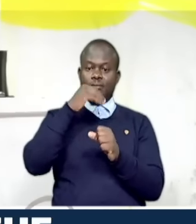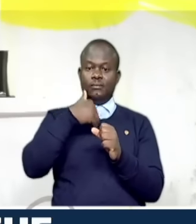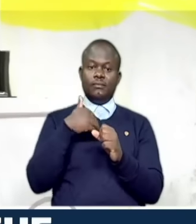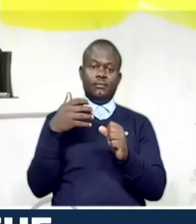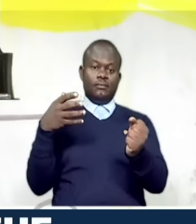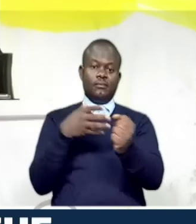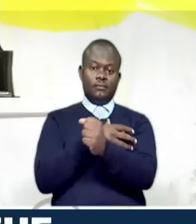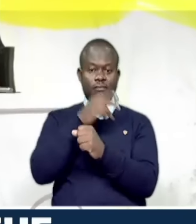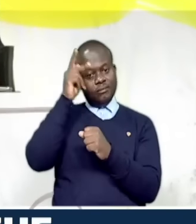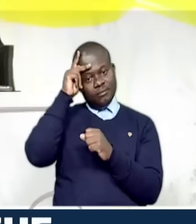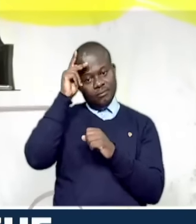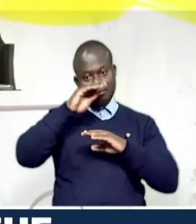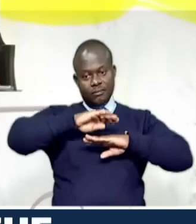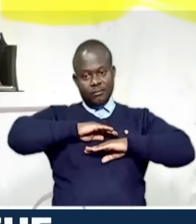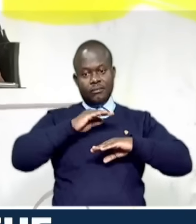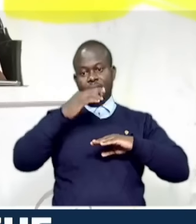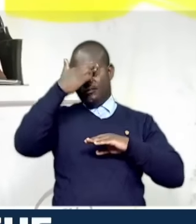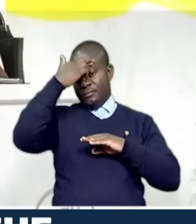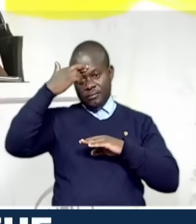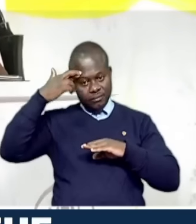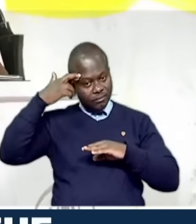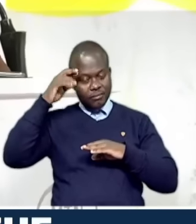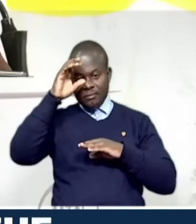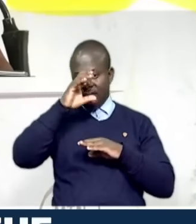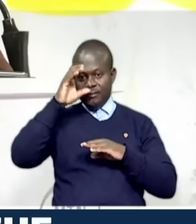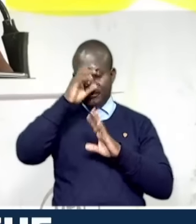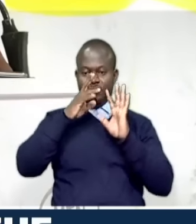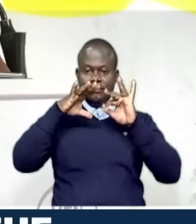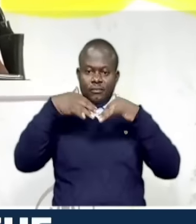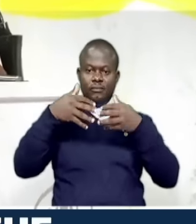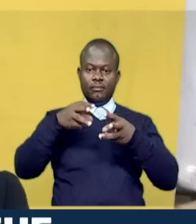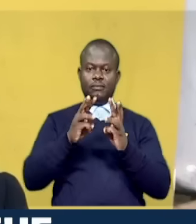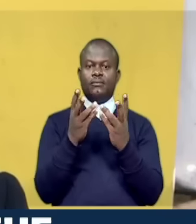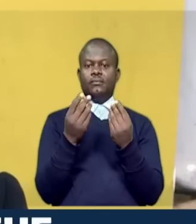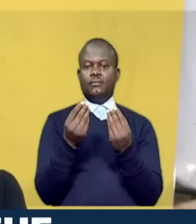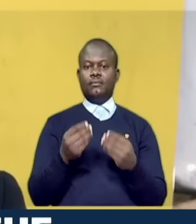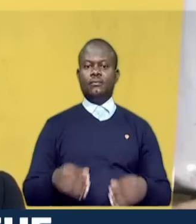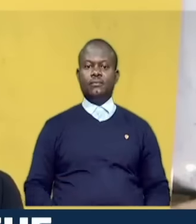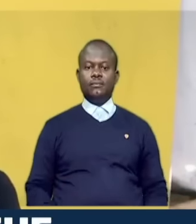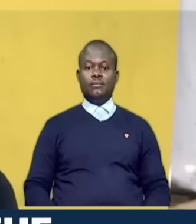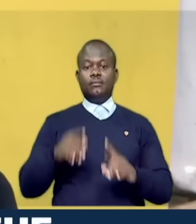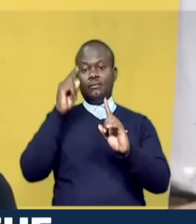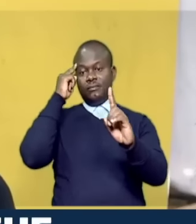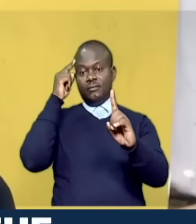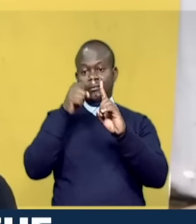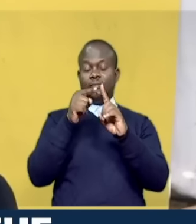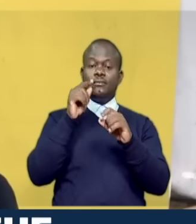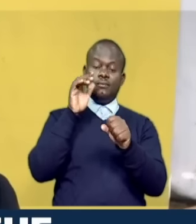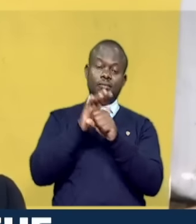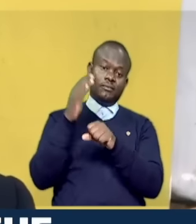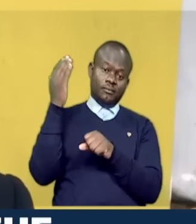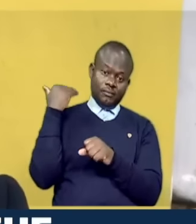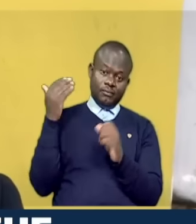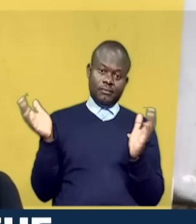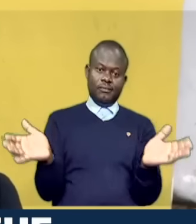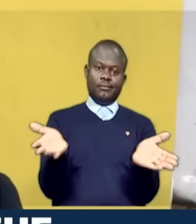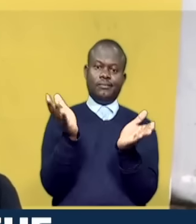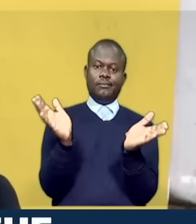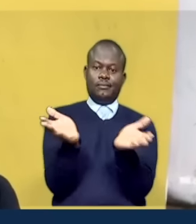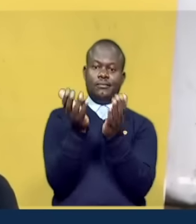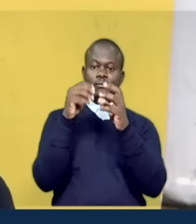amikoro n'ubumenyi bihagije ari nayo mpamvu hashakishijwe uburyo bwaborohereza. Icyari kigamijwe cyane icyo gihe cyari ubukangurambaga